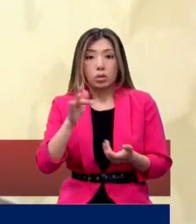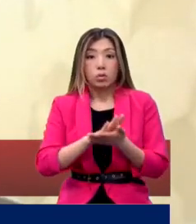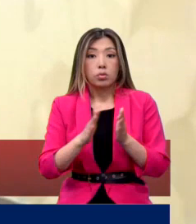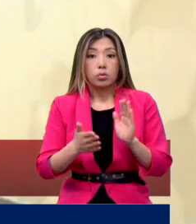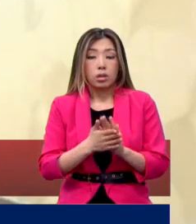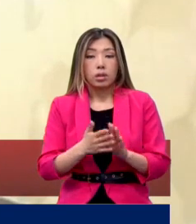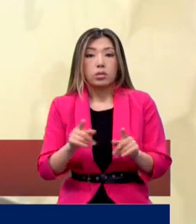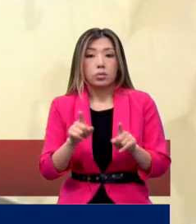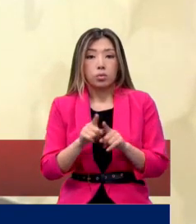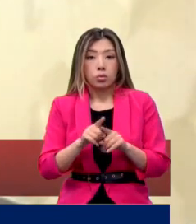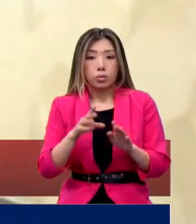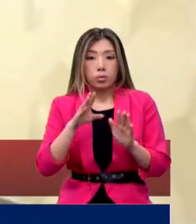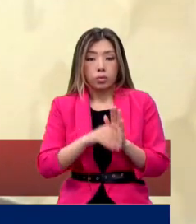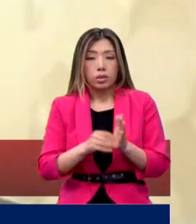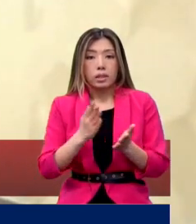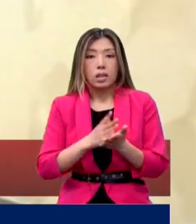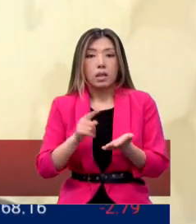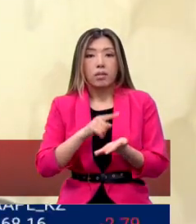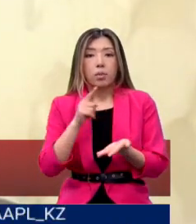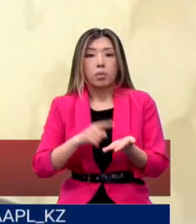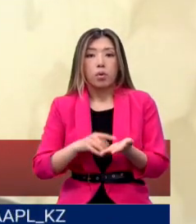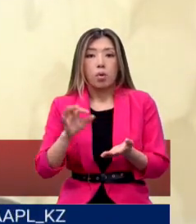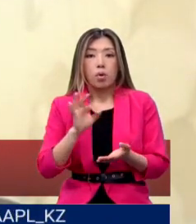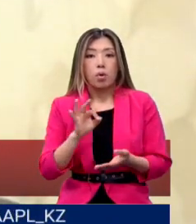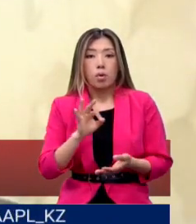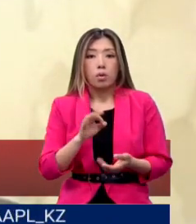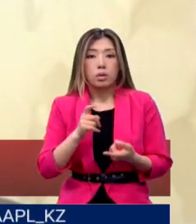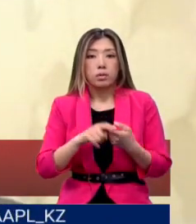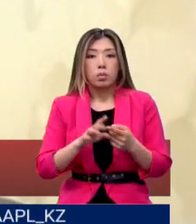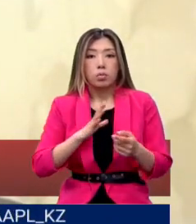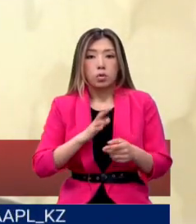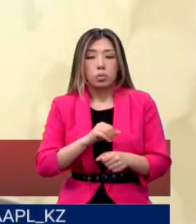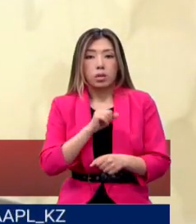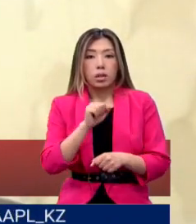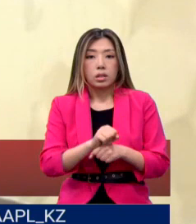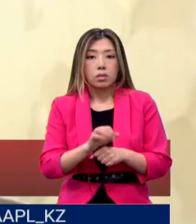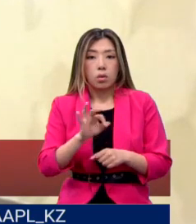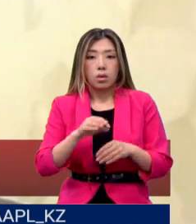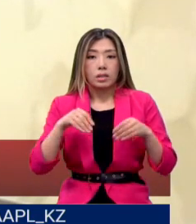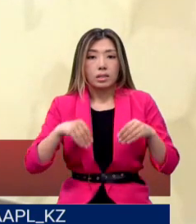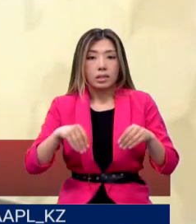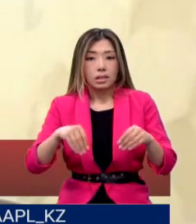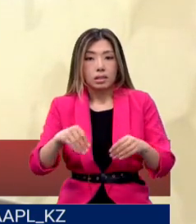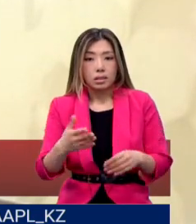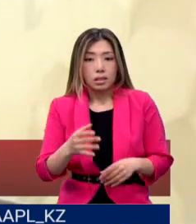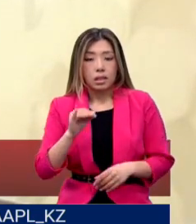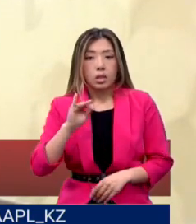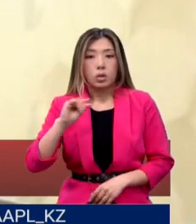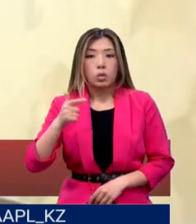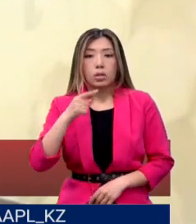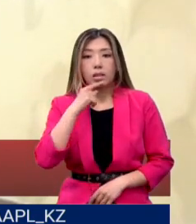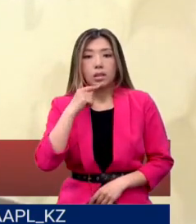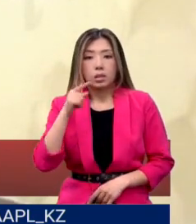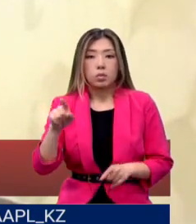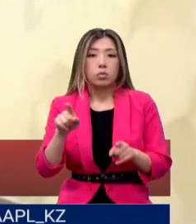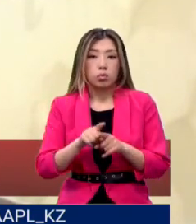видим, вопрос стоит о срыве посевной и проблемах на юге России, которые